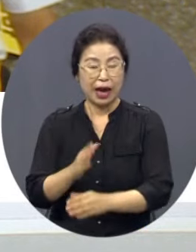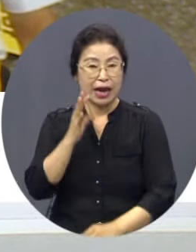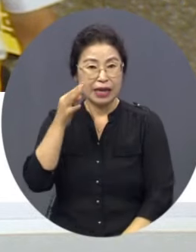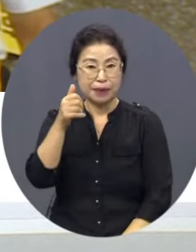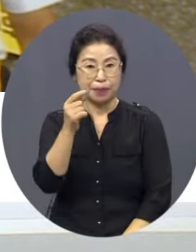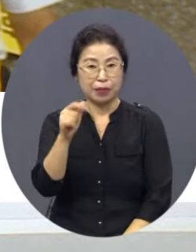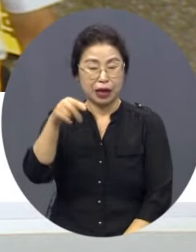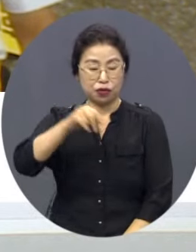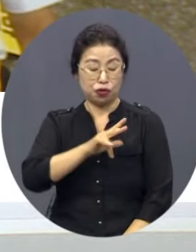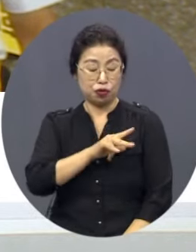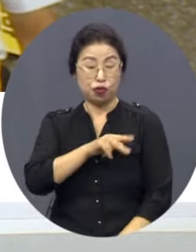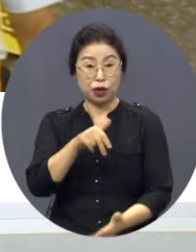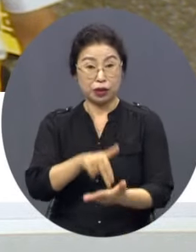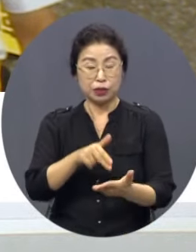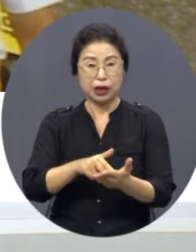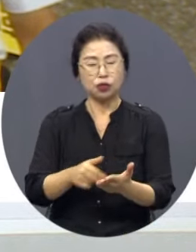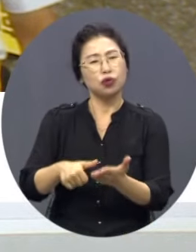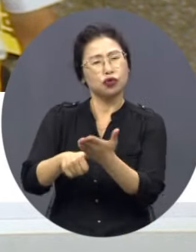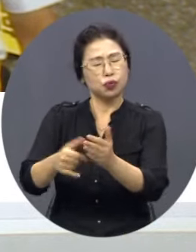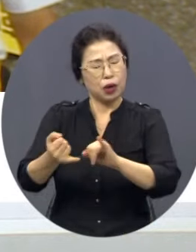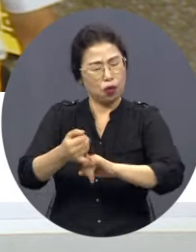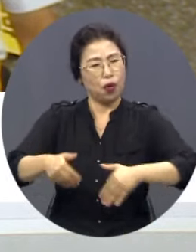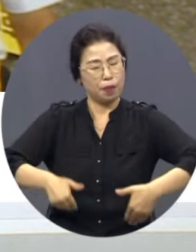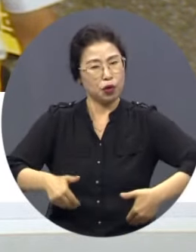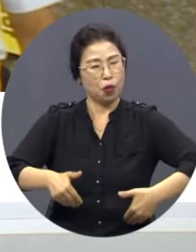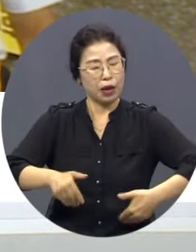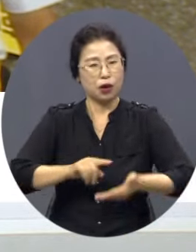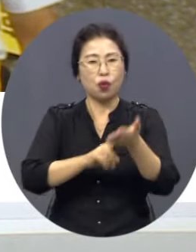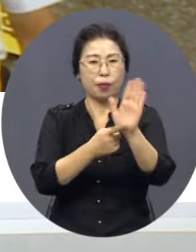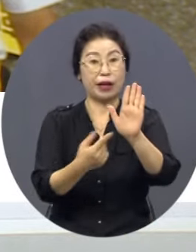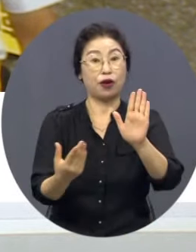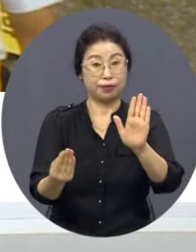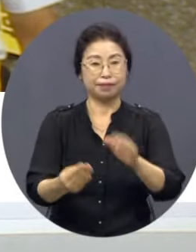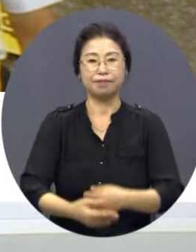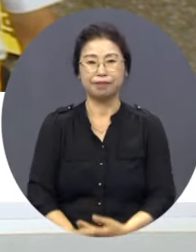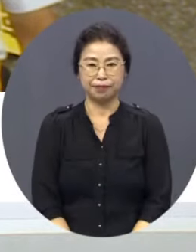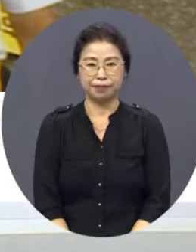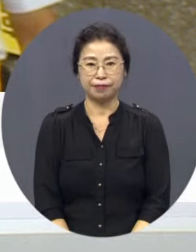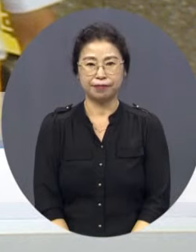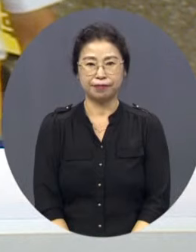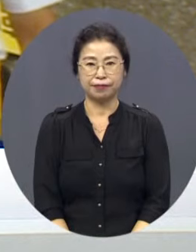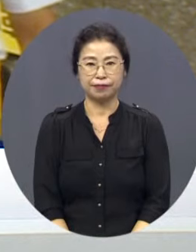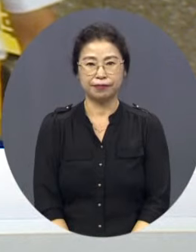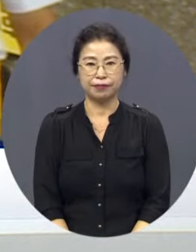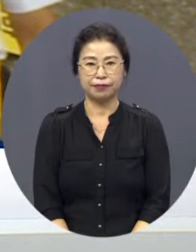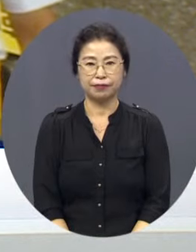김한규 국회의원도 주민투표가 필요하다고 밝혔습니다. 조인호 기자입니다.